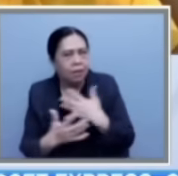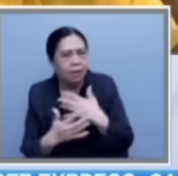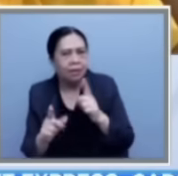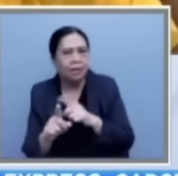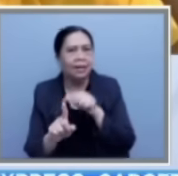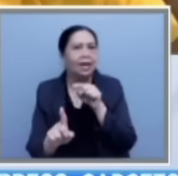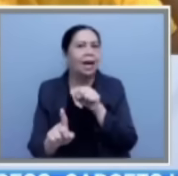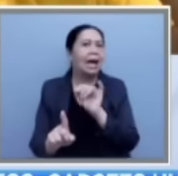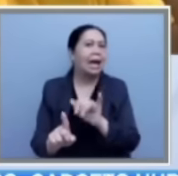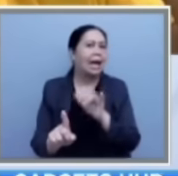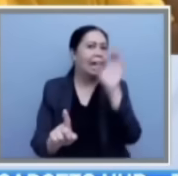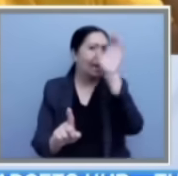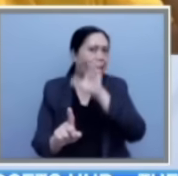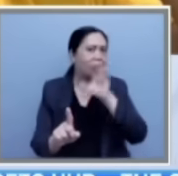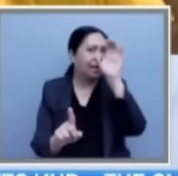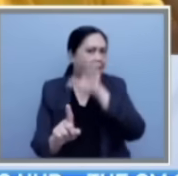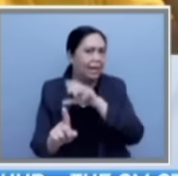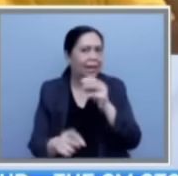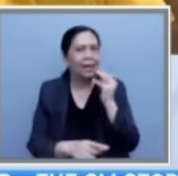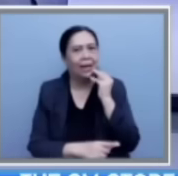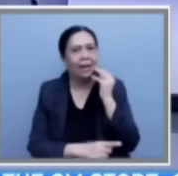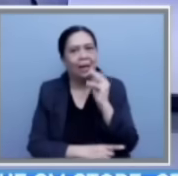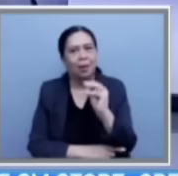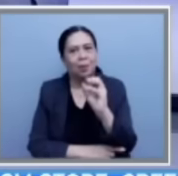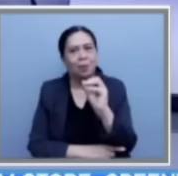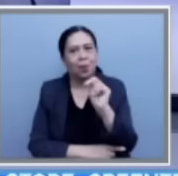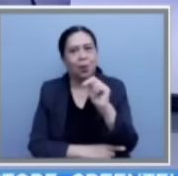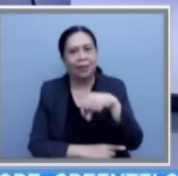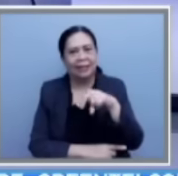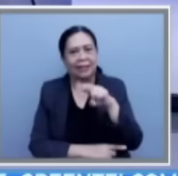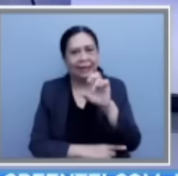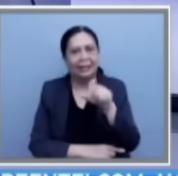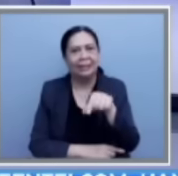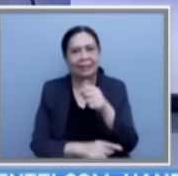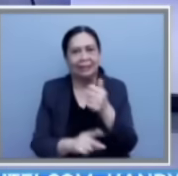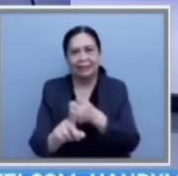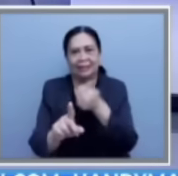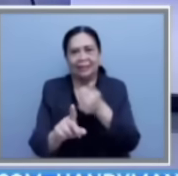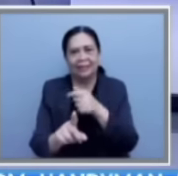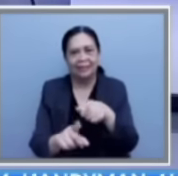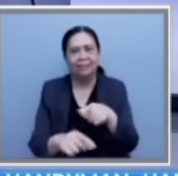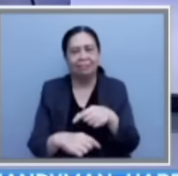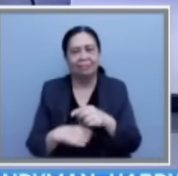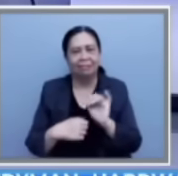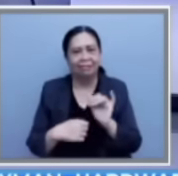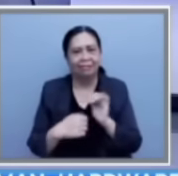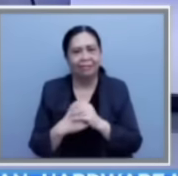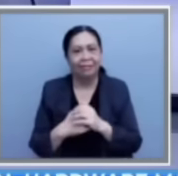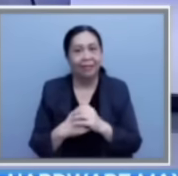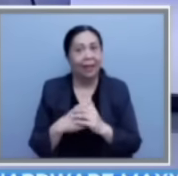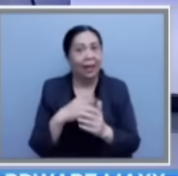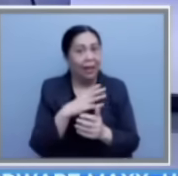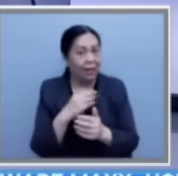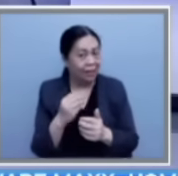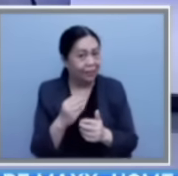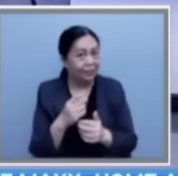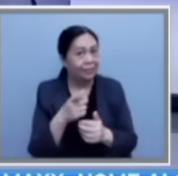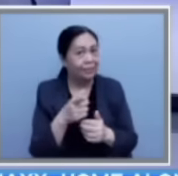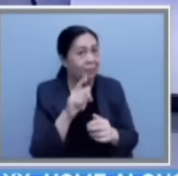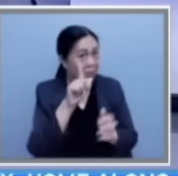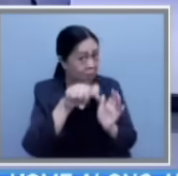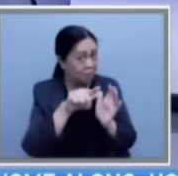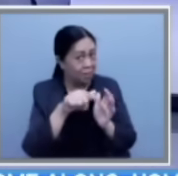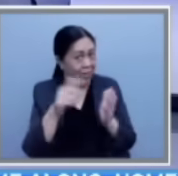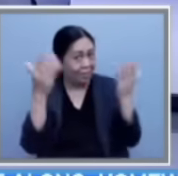naght kay Monique o okay Oo ayan siya yung naght kay Monique at oh sir Jerick Mamaya na ang